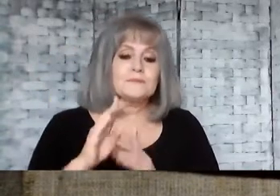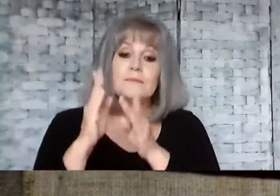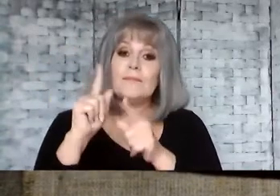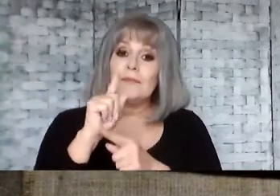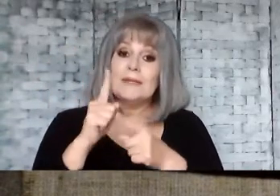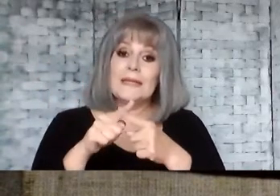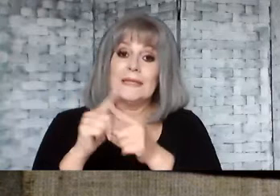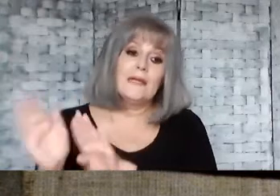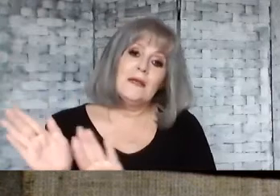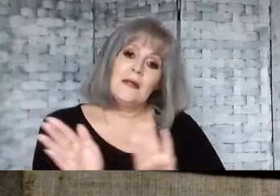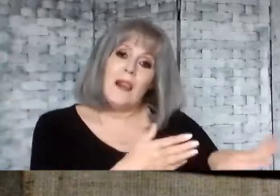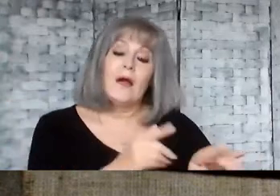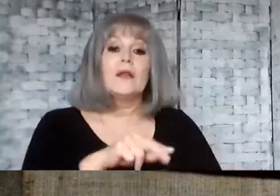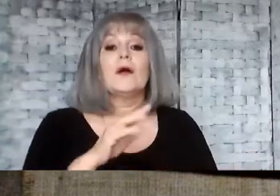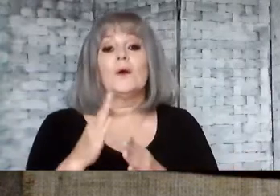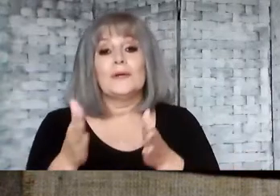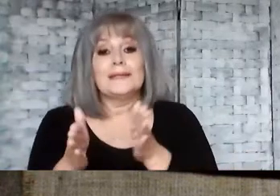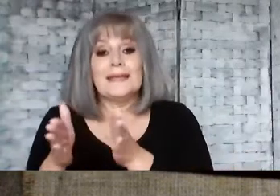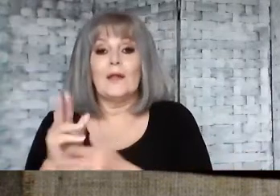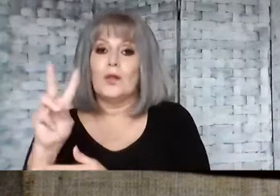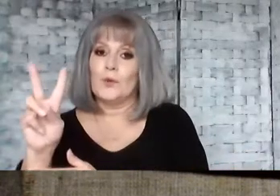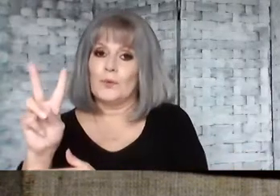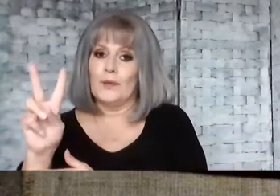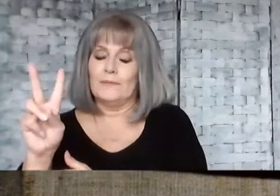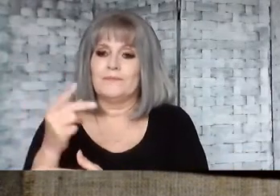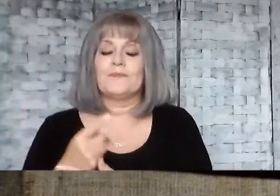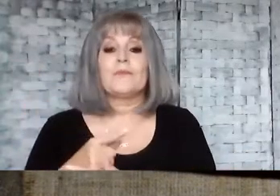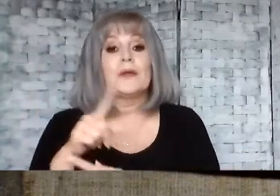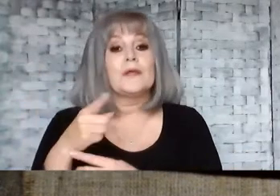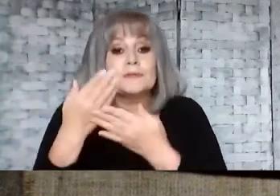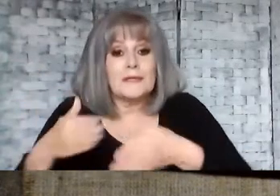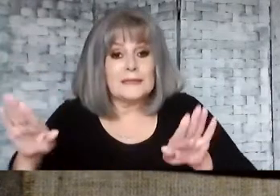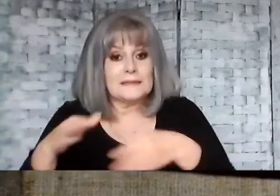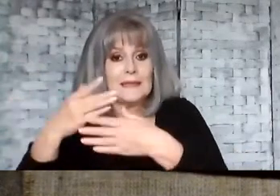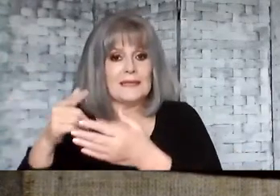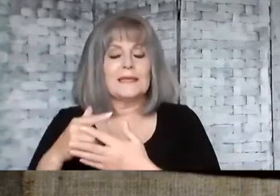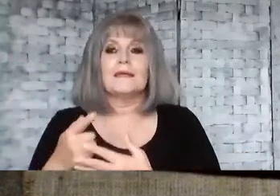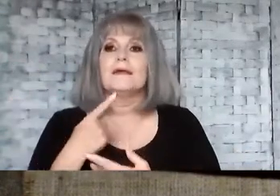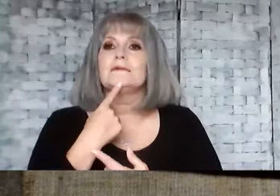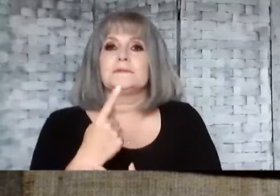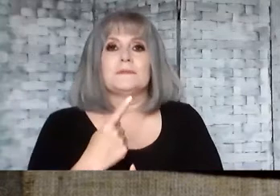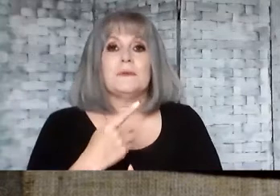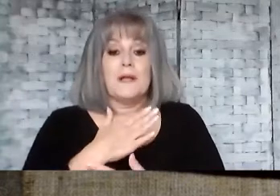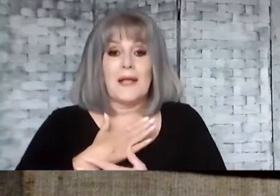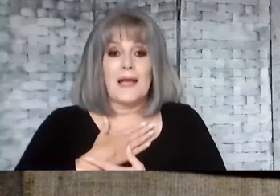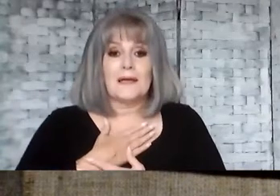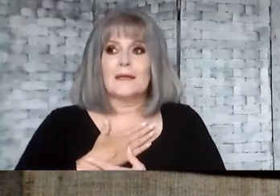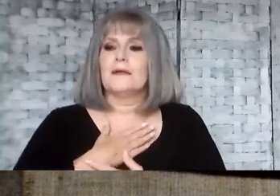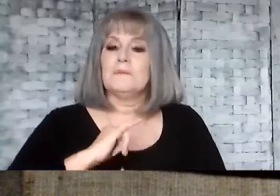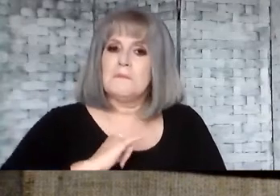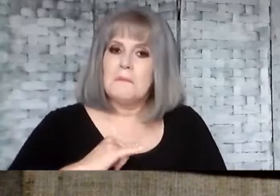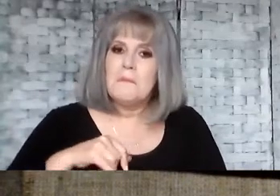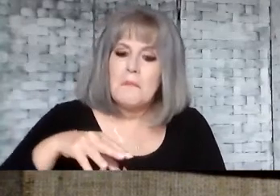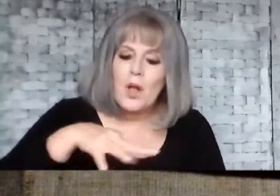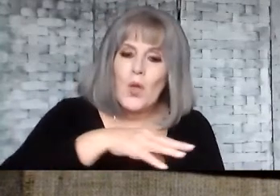inklim, wil ek jou nooi om deel te neem aan die volgende liedjie, dis een gunsteling in ons gemeente, ek in my huis, sal die Here dien en het pas hoef my by die story van